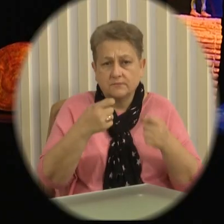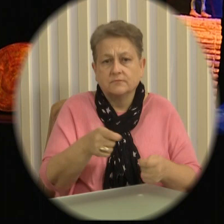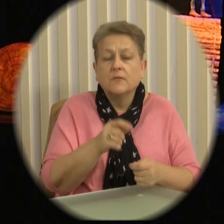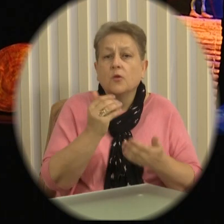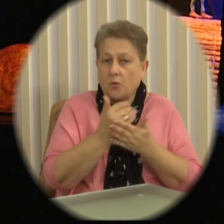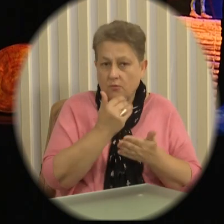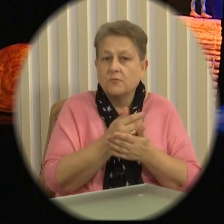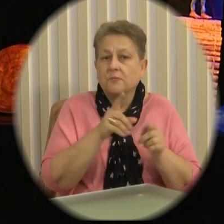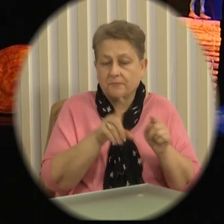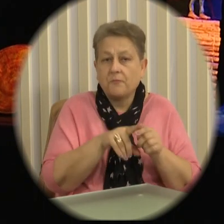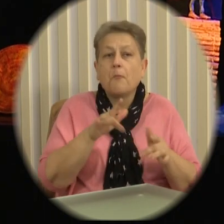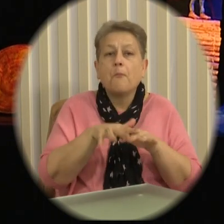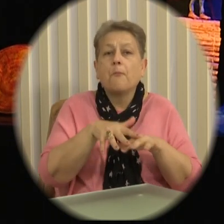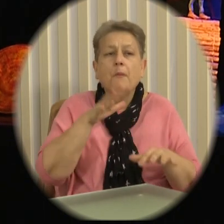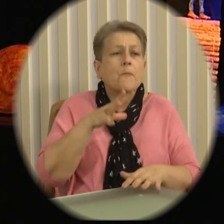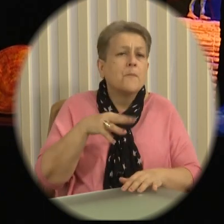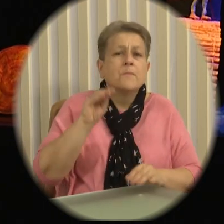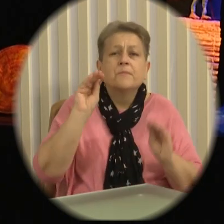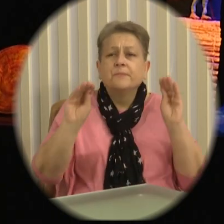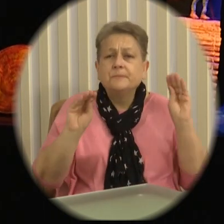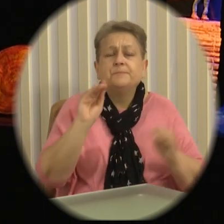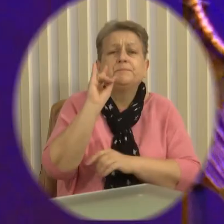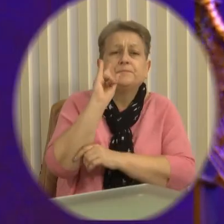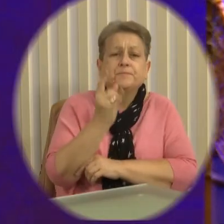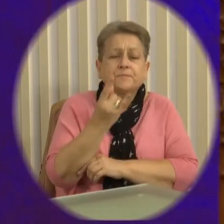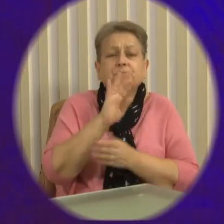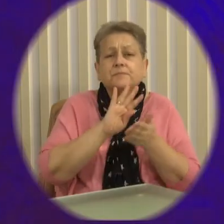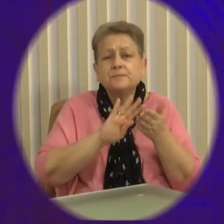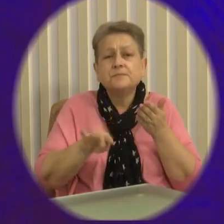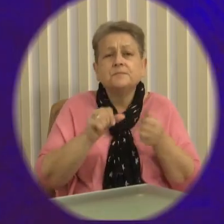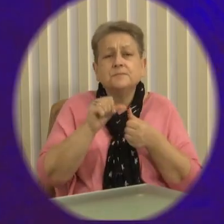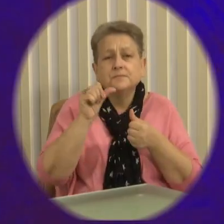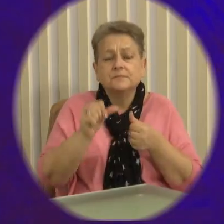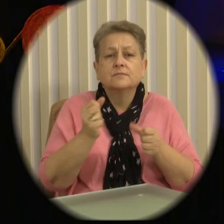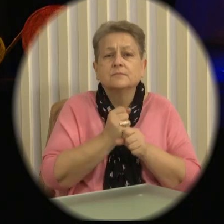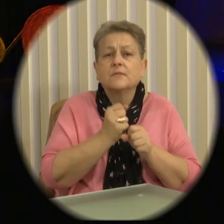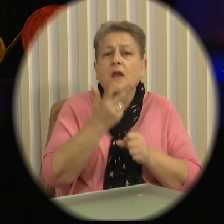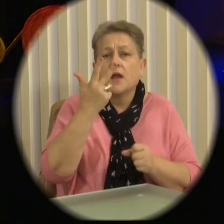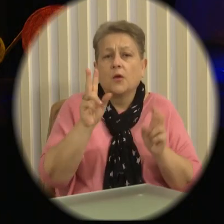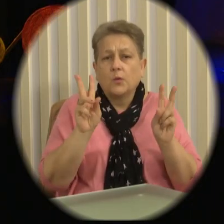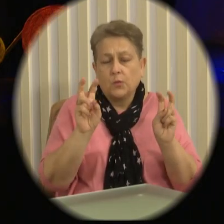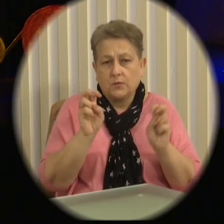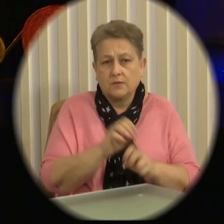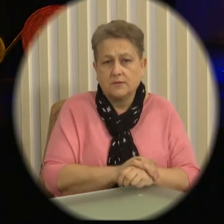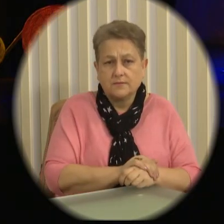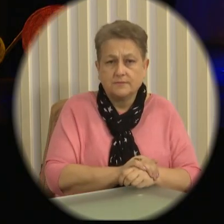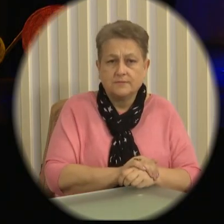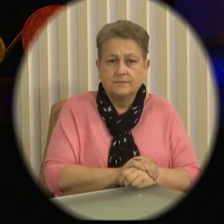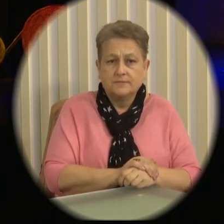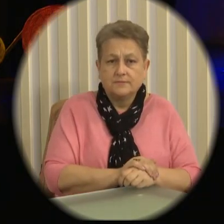Ներկայացումը նորություն էլ ունի, բեմում առկա բոլոր դեկորացիաներն ու տիկնիկները առանց բացառության պատրաստվել են 3 նյութից։